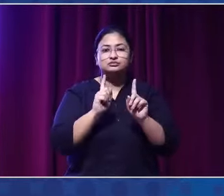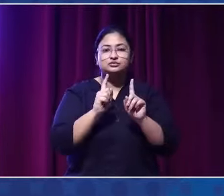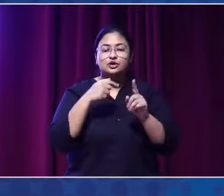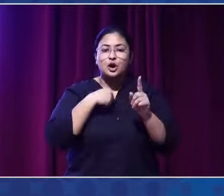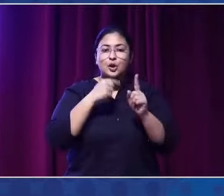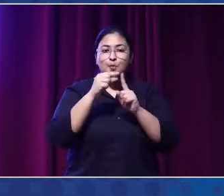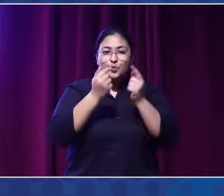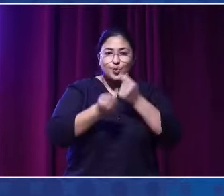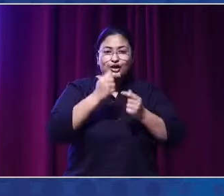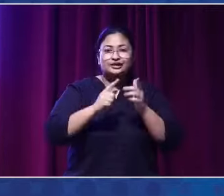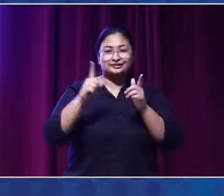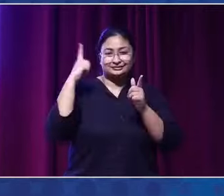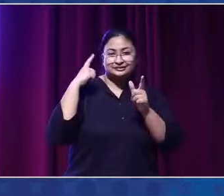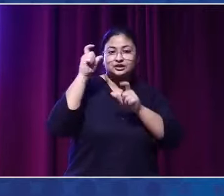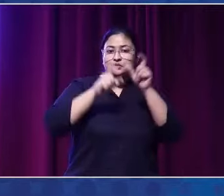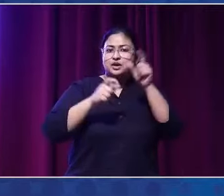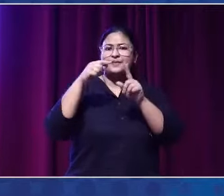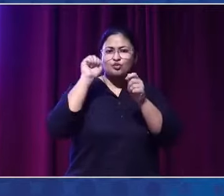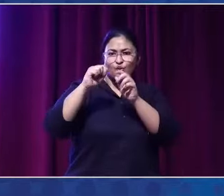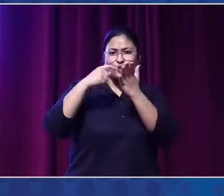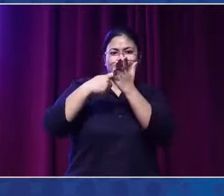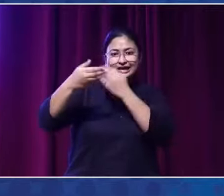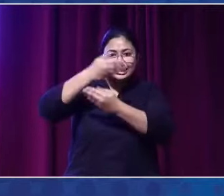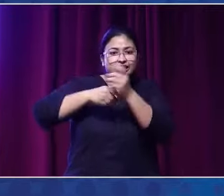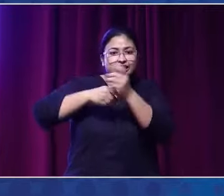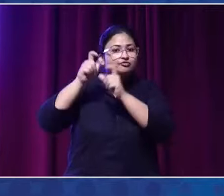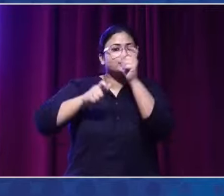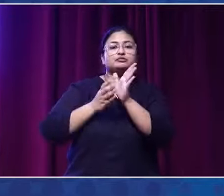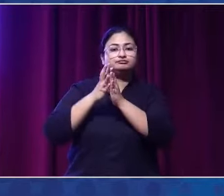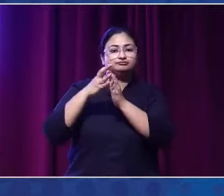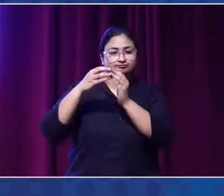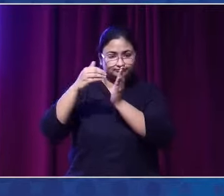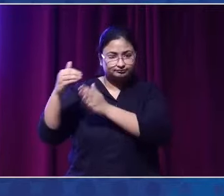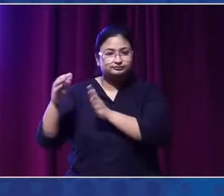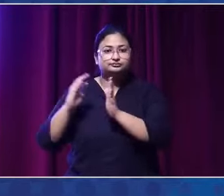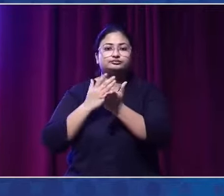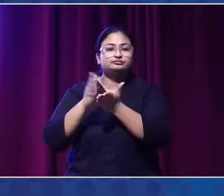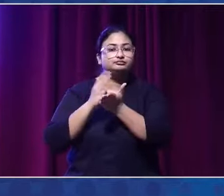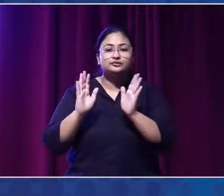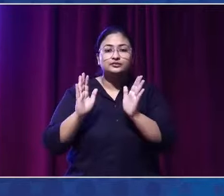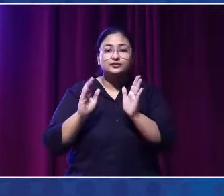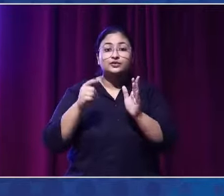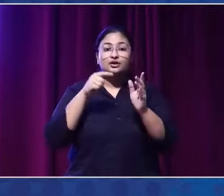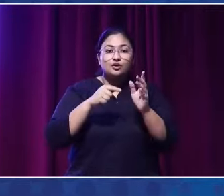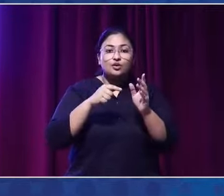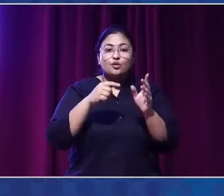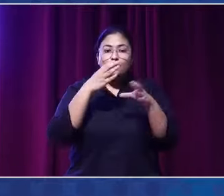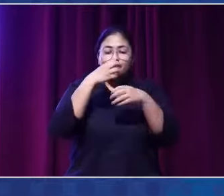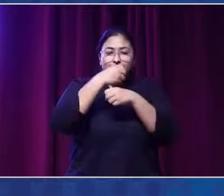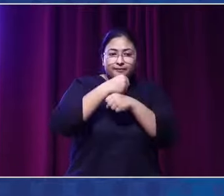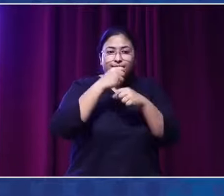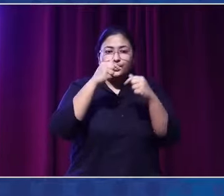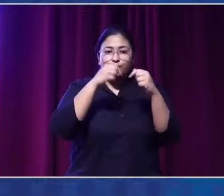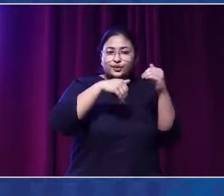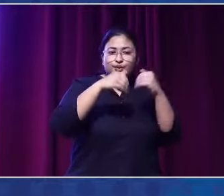पॉलिटिकल लीडर्स के जितने रिलेटिव्स थे वो सब हटाए गए विकसित भारत मैसेज को रोका गया एनोनिमस होर्डिंग्स के बारे में बात हुई हमने हटाई